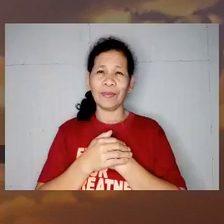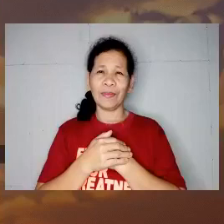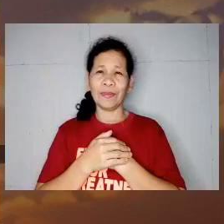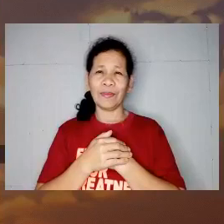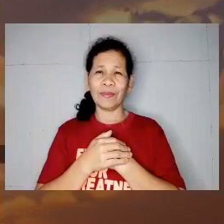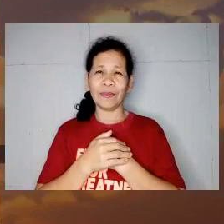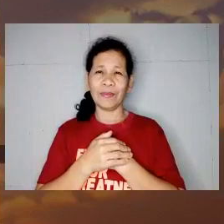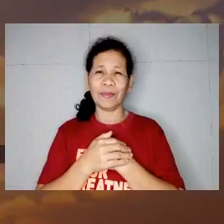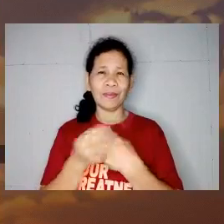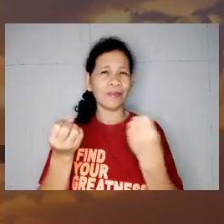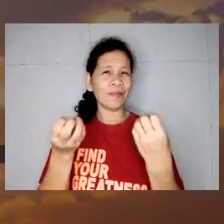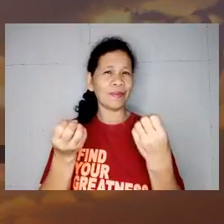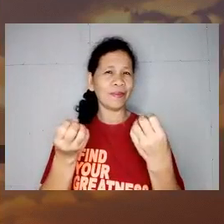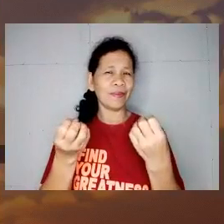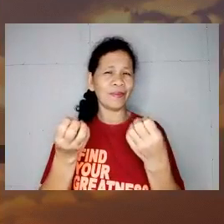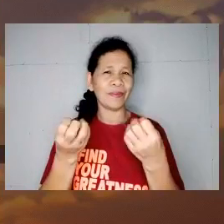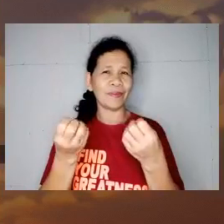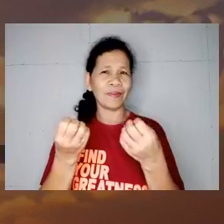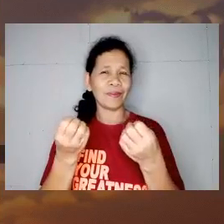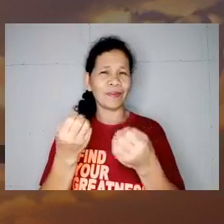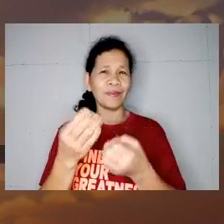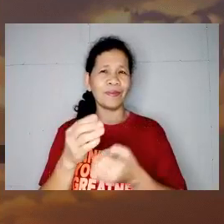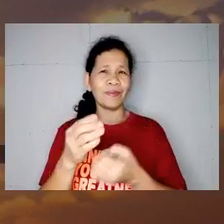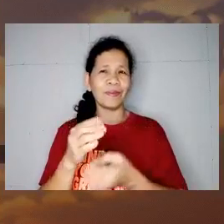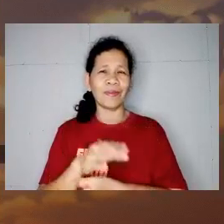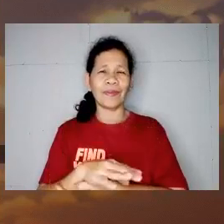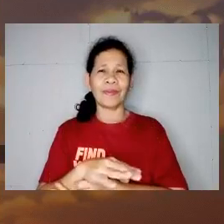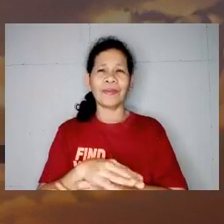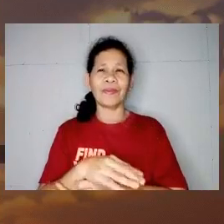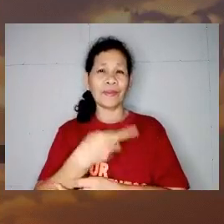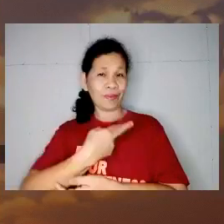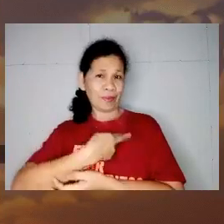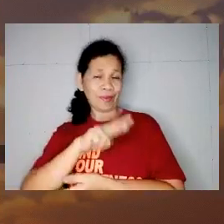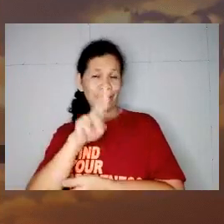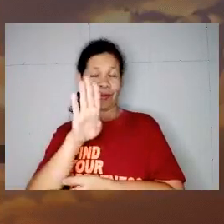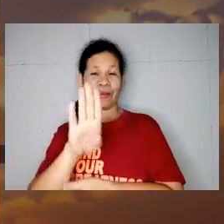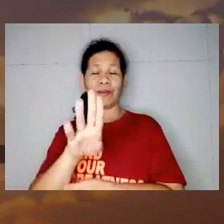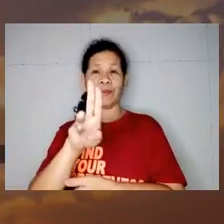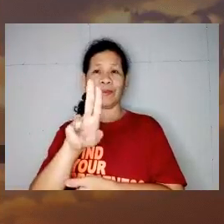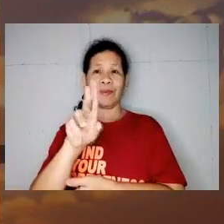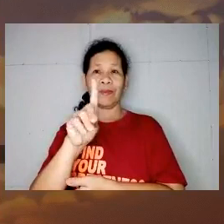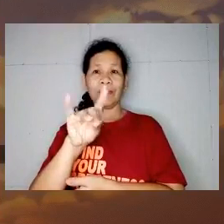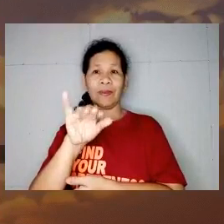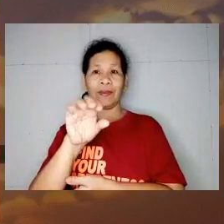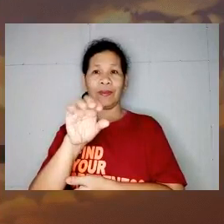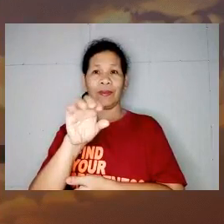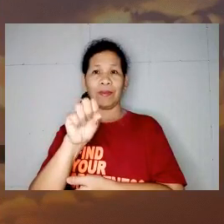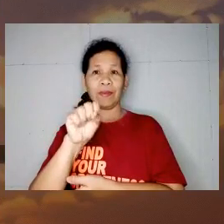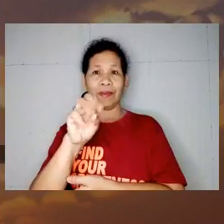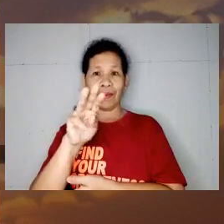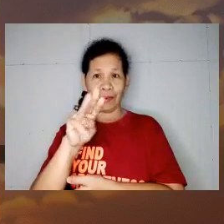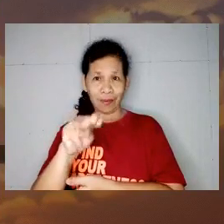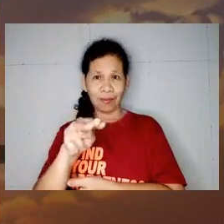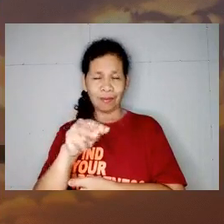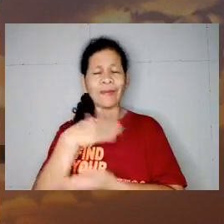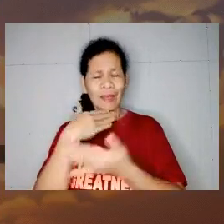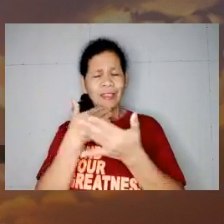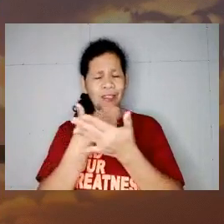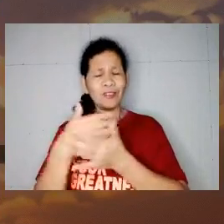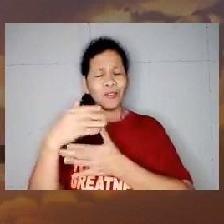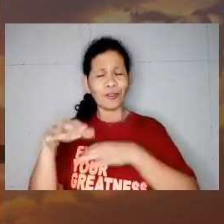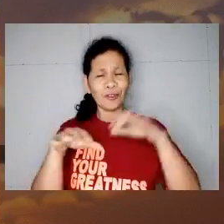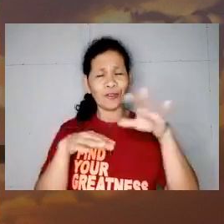At ang ganda rin ng mga ginagawa nila sa kapwa nila. So, it's